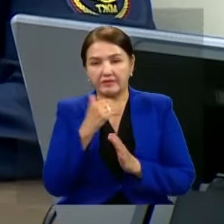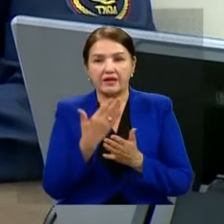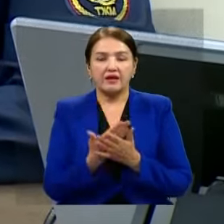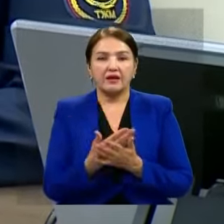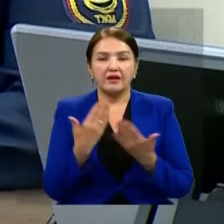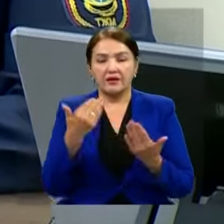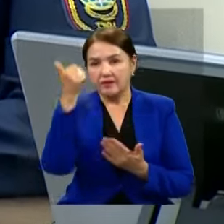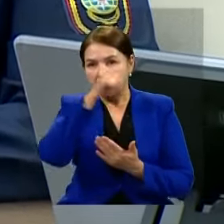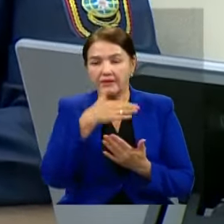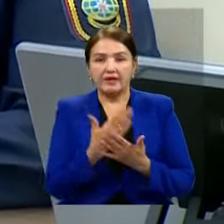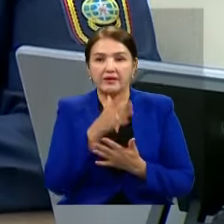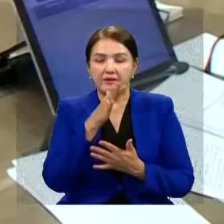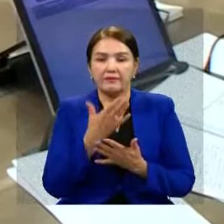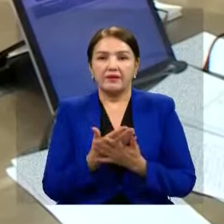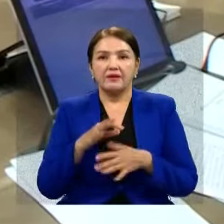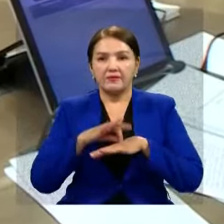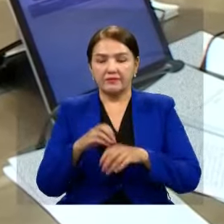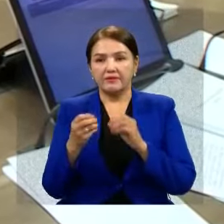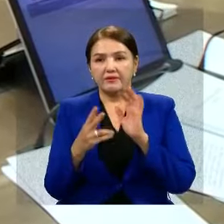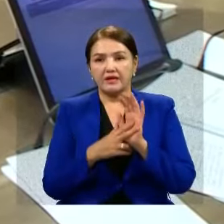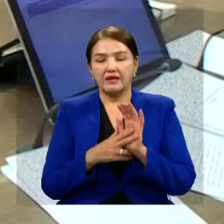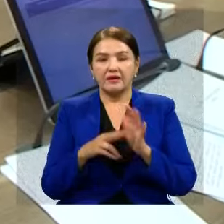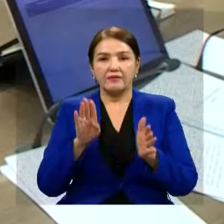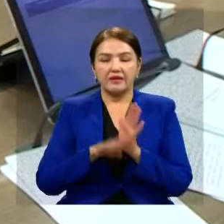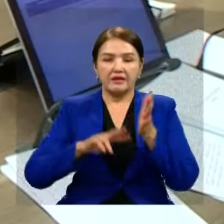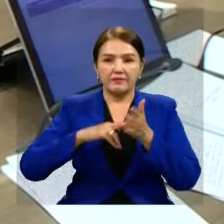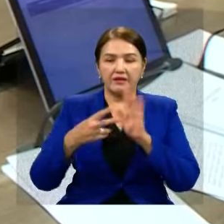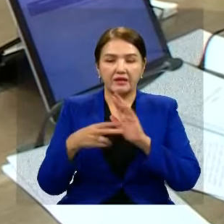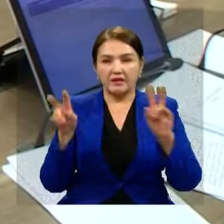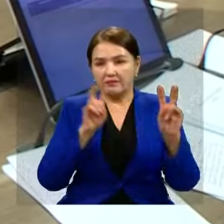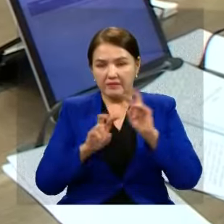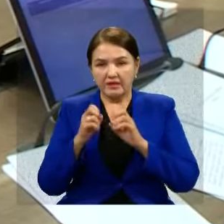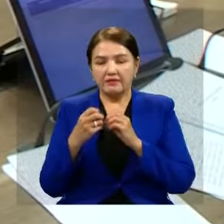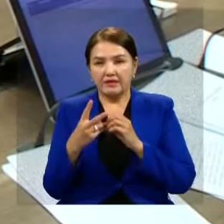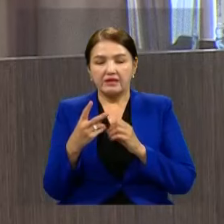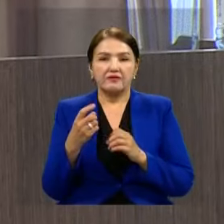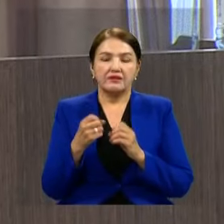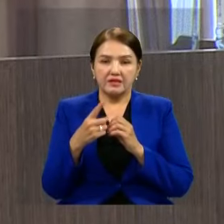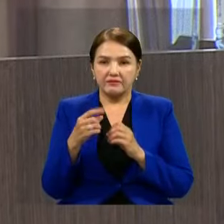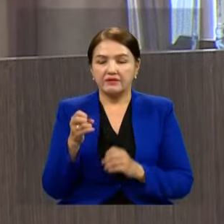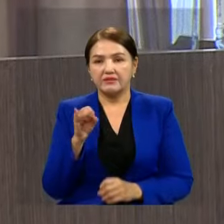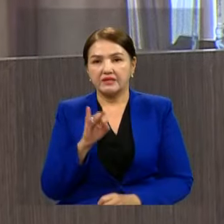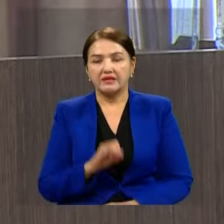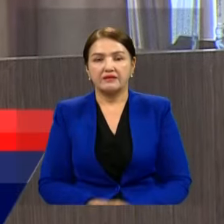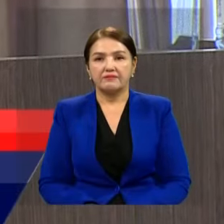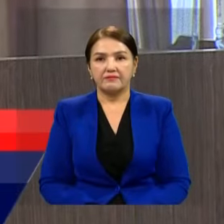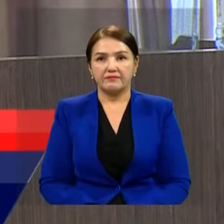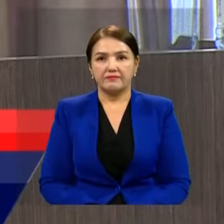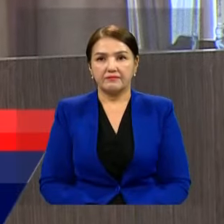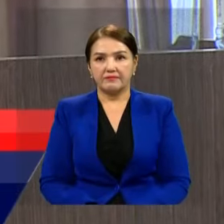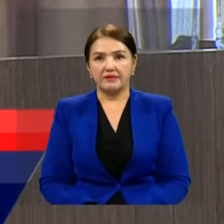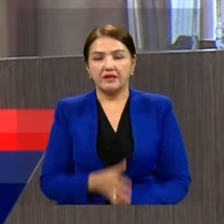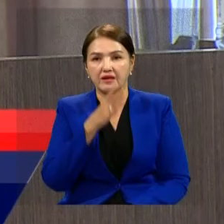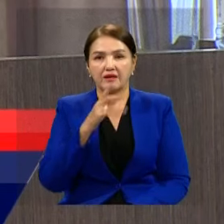года. Так, за это время ведомством проведено 18 неплановых проверок, выдано 11 предписаний. За прошедший период